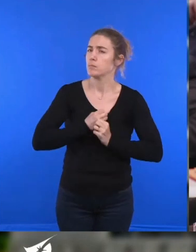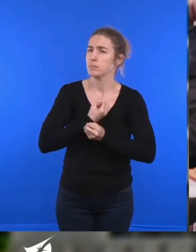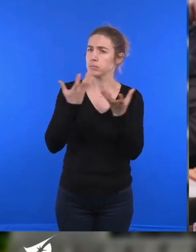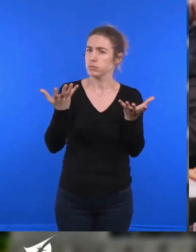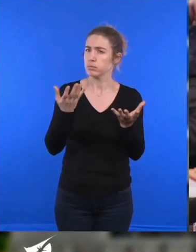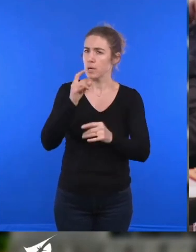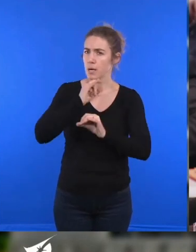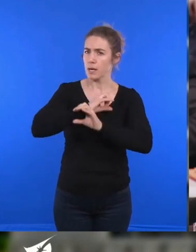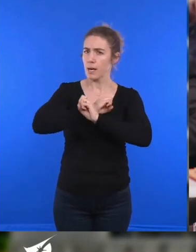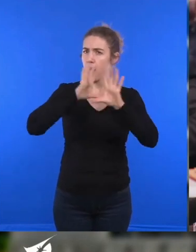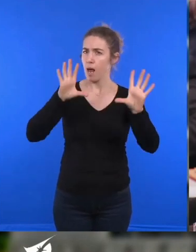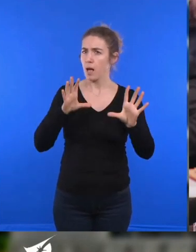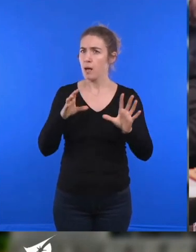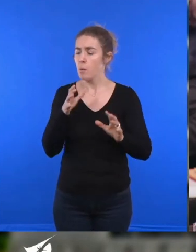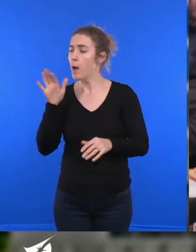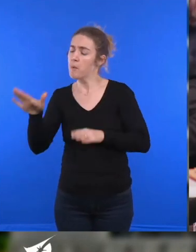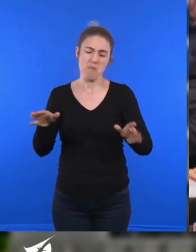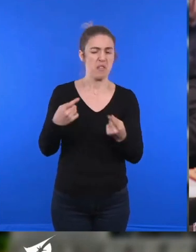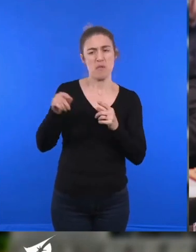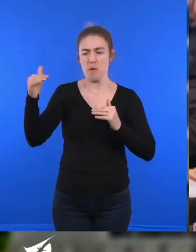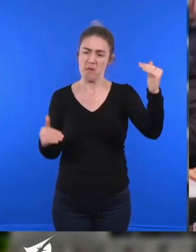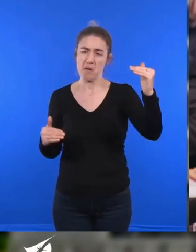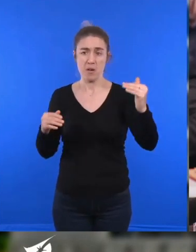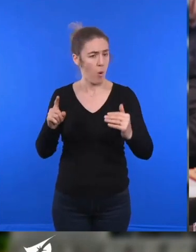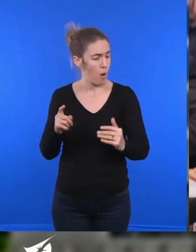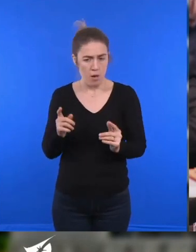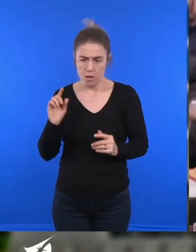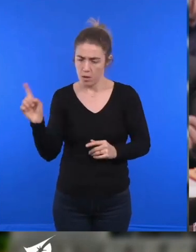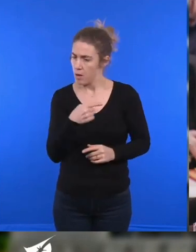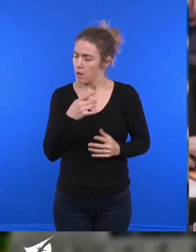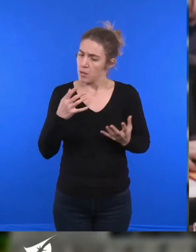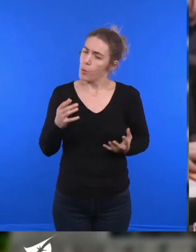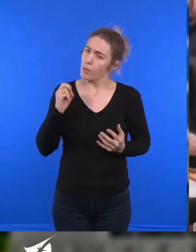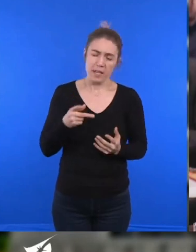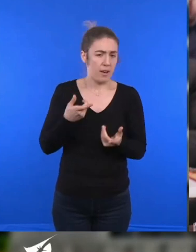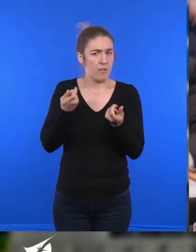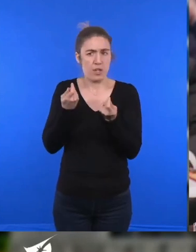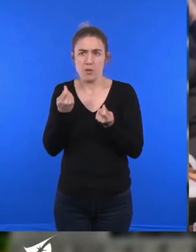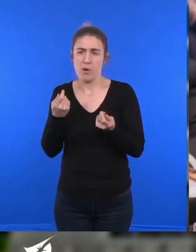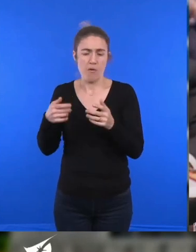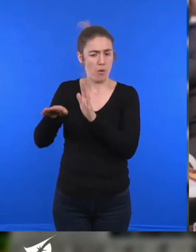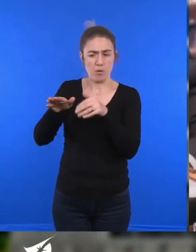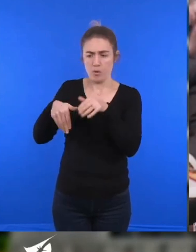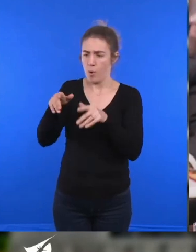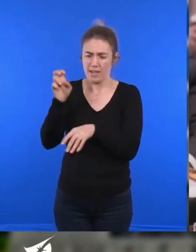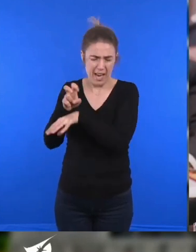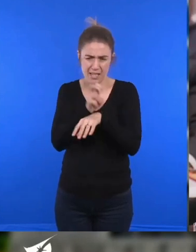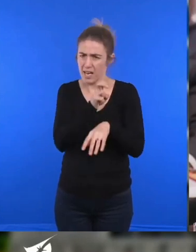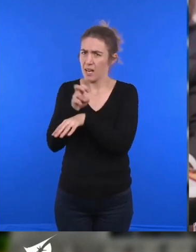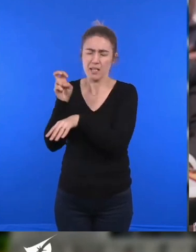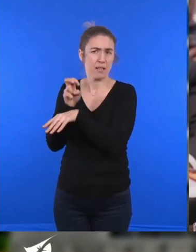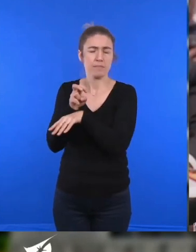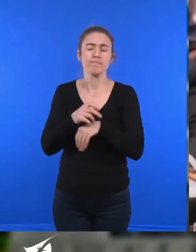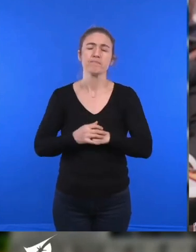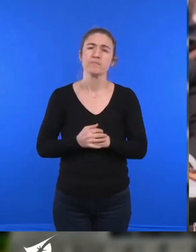poids de mesure. À tous, nous disons, restez au financement, restez au fonctionnement. N'écrivez pas comme nous le